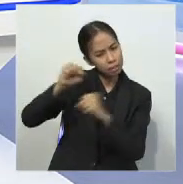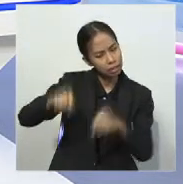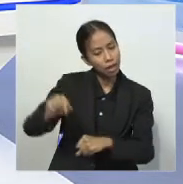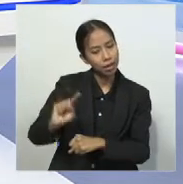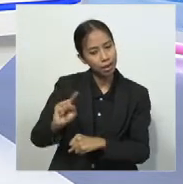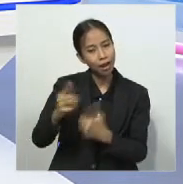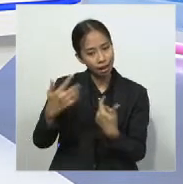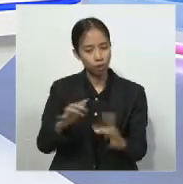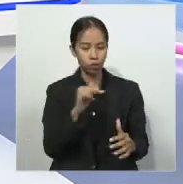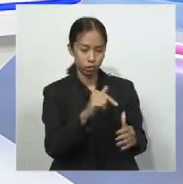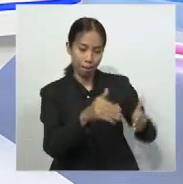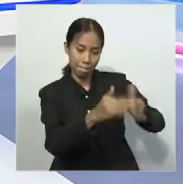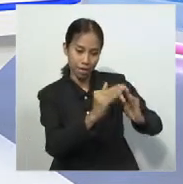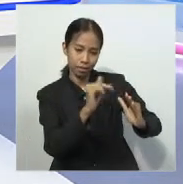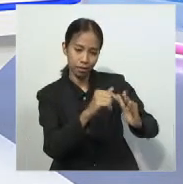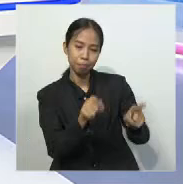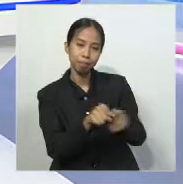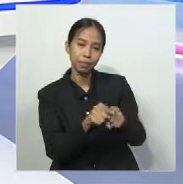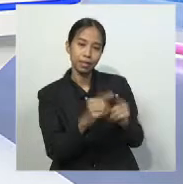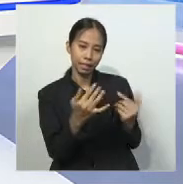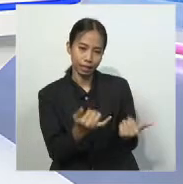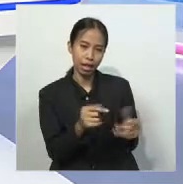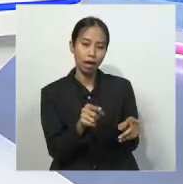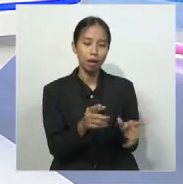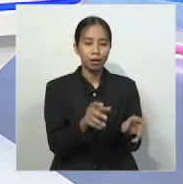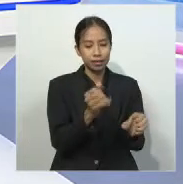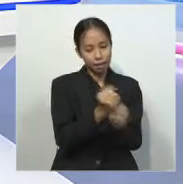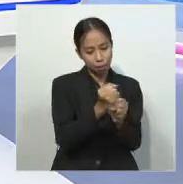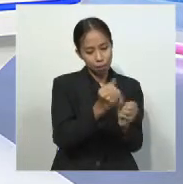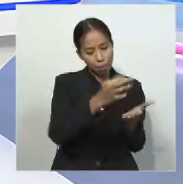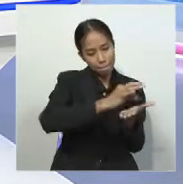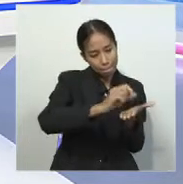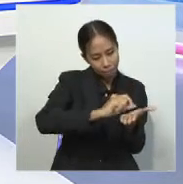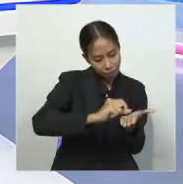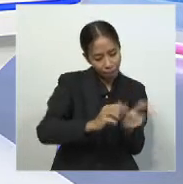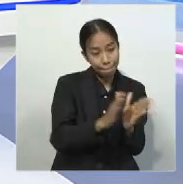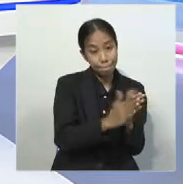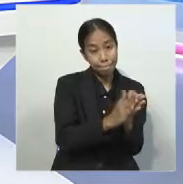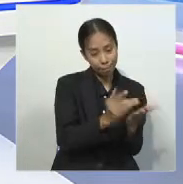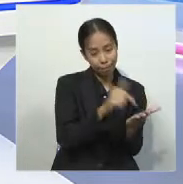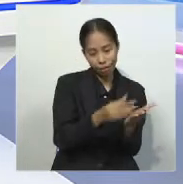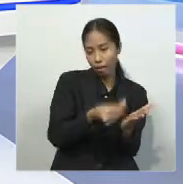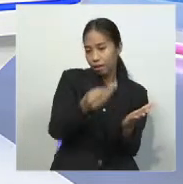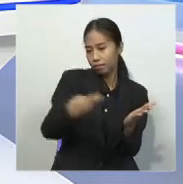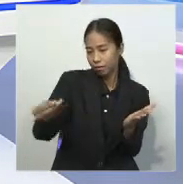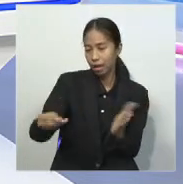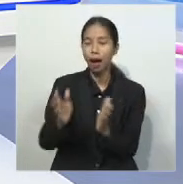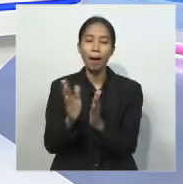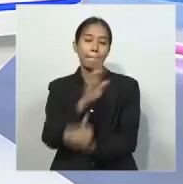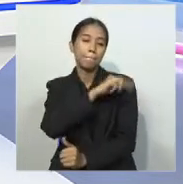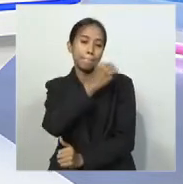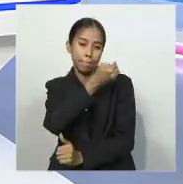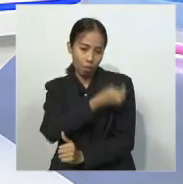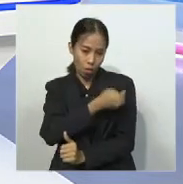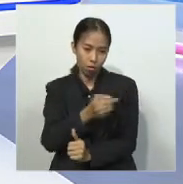กมลพิษเนี่ยเขาจะมาช่วยในการทำเป็นเหมือนคู่มือให้คุณหมอท่านอื่นๆหรือว่าพื้นที่อื่นๆหลังจากนี้นี่ที่อาจจะต้องมาเผชิญกับปัญหาเช่น